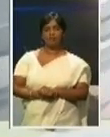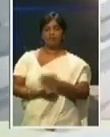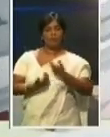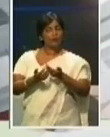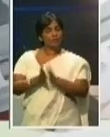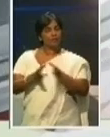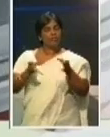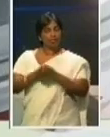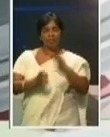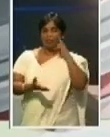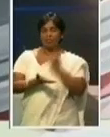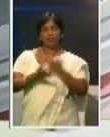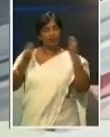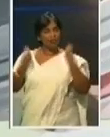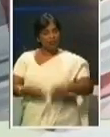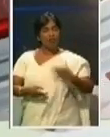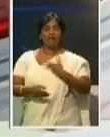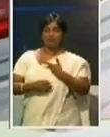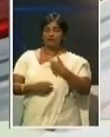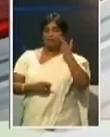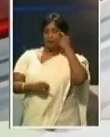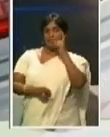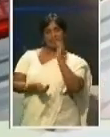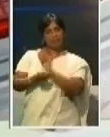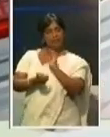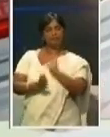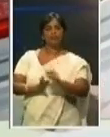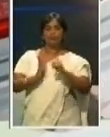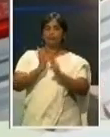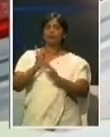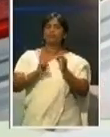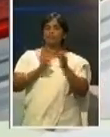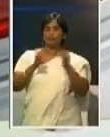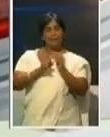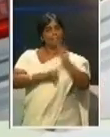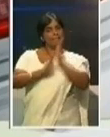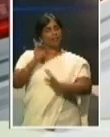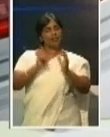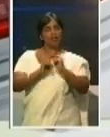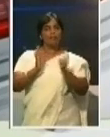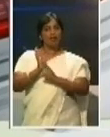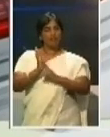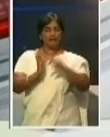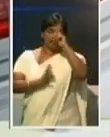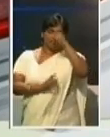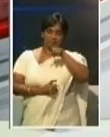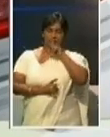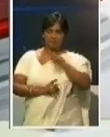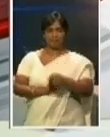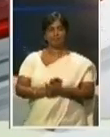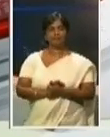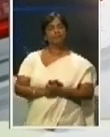තම පක්ෂයේ බරපතල පරාජය පිළිබඳව සැලකිලිමත් විය යුතු බව එක්සත් ජාතික පක්ෂ පාර්ලිමේන්තු මන්ත්‍රී නවින් දිසානායක මහතා